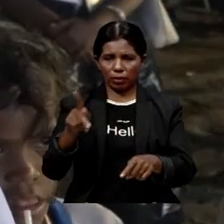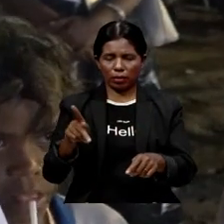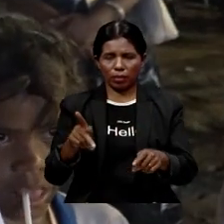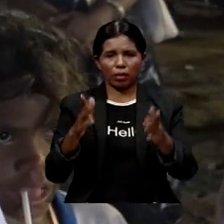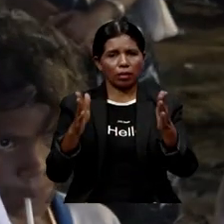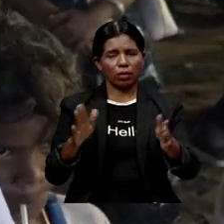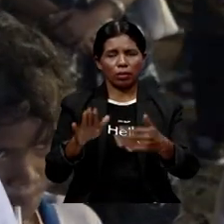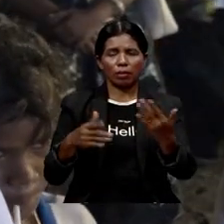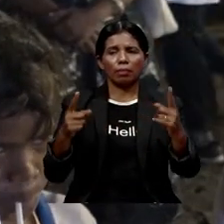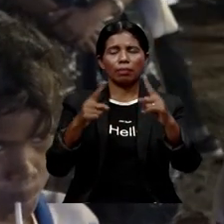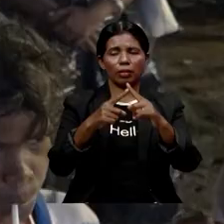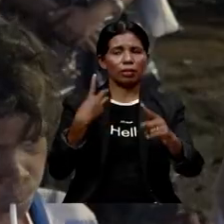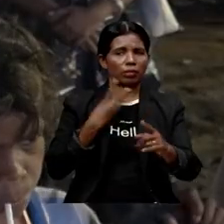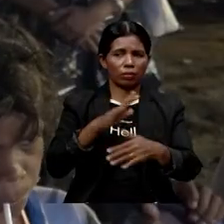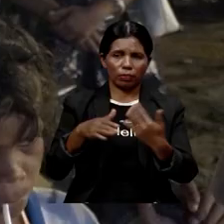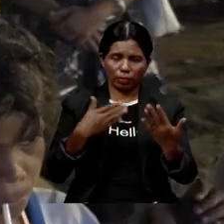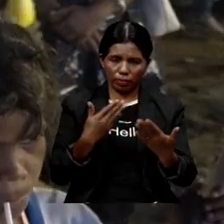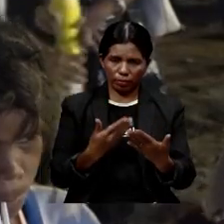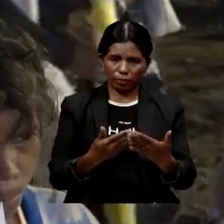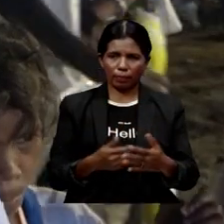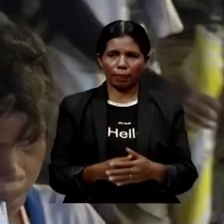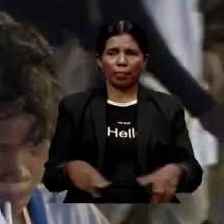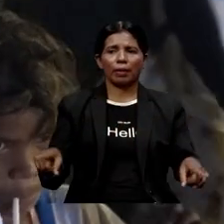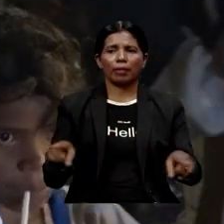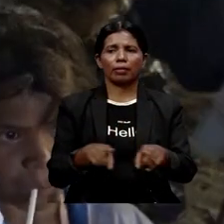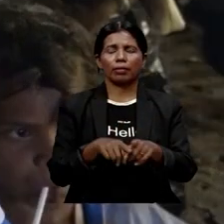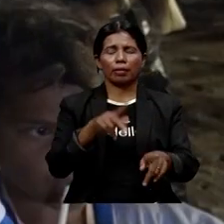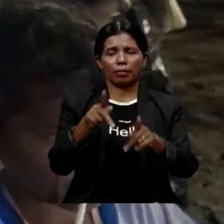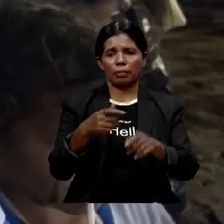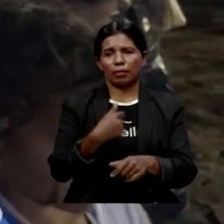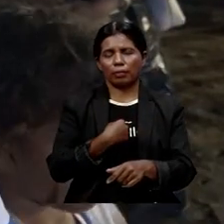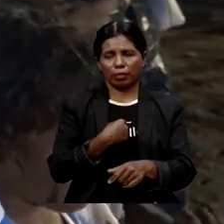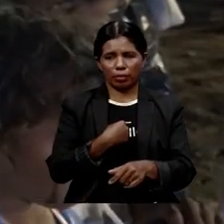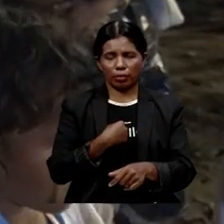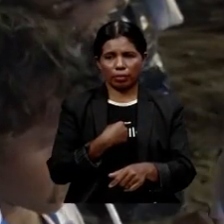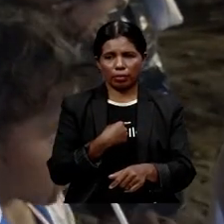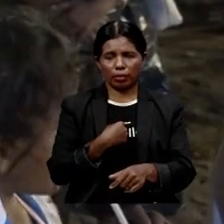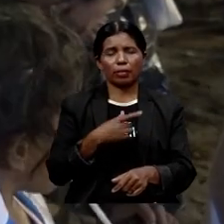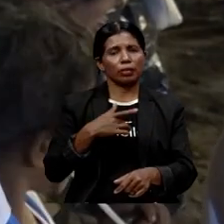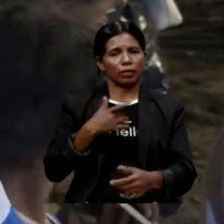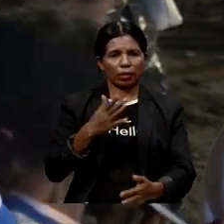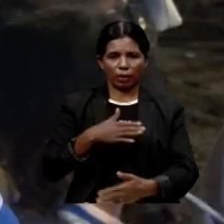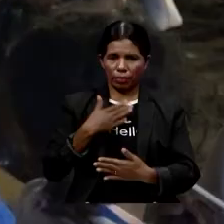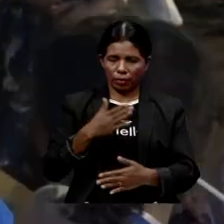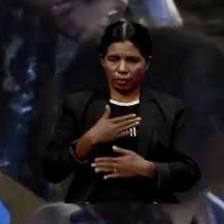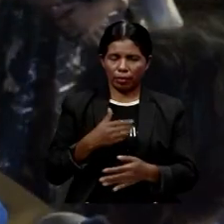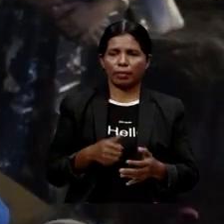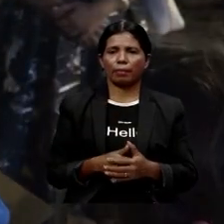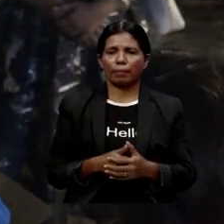ba itahotu hanesan nurar pessoal sarani cinti urgoilu irane